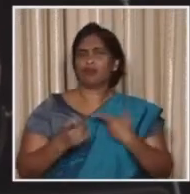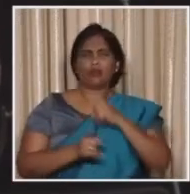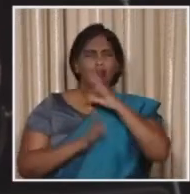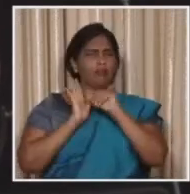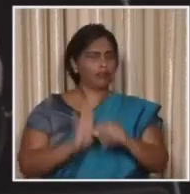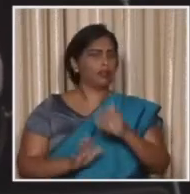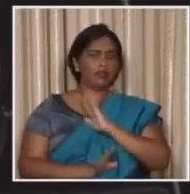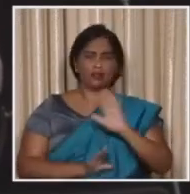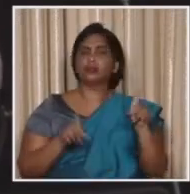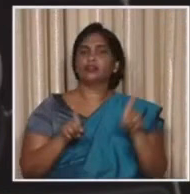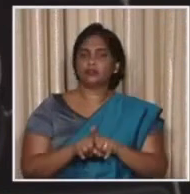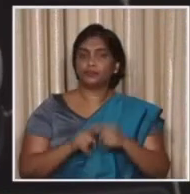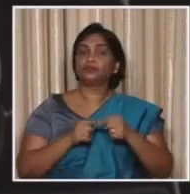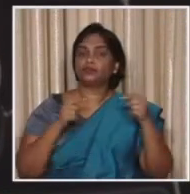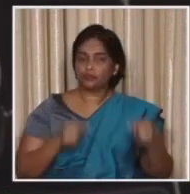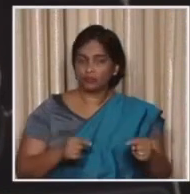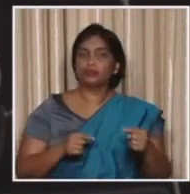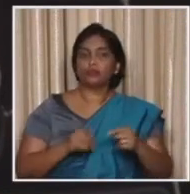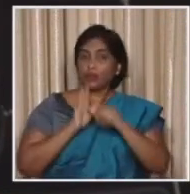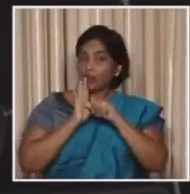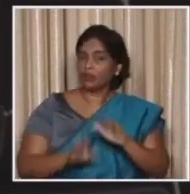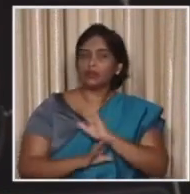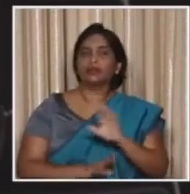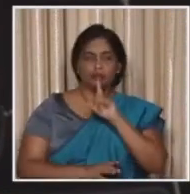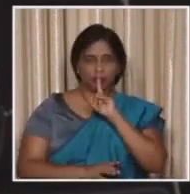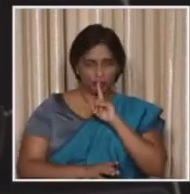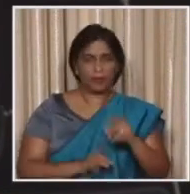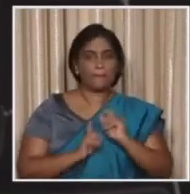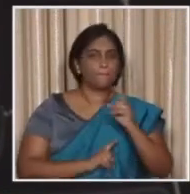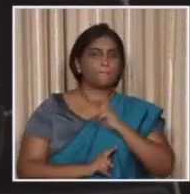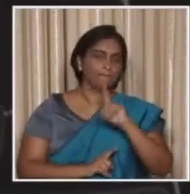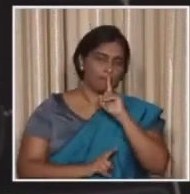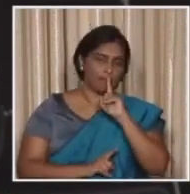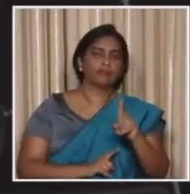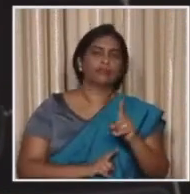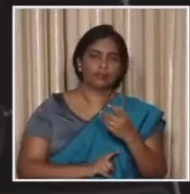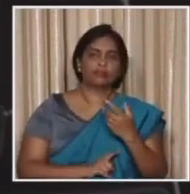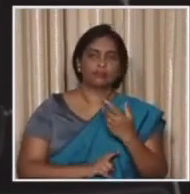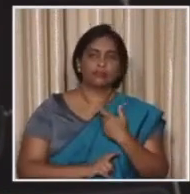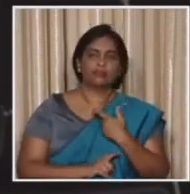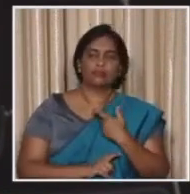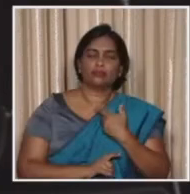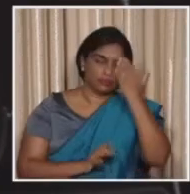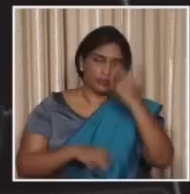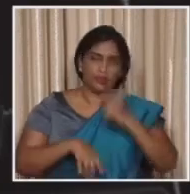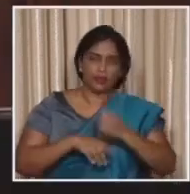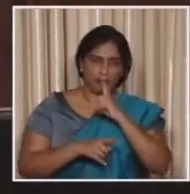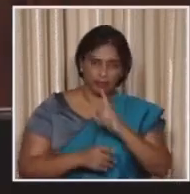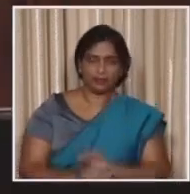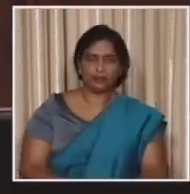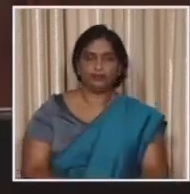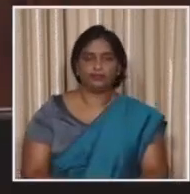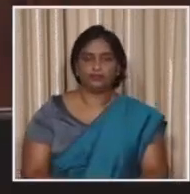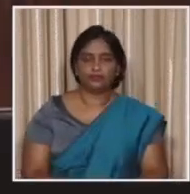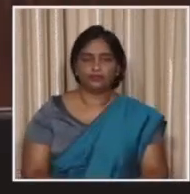අගතියක් කරන්න එපා. ඒ වගේම විපක්ෂෙත් මේ අගතිය කරන්න එපයි කියලා ඉල්ලීම මේ පාර්ලිමේන්තුව තුල කරන්න තමයි ඔබතුමාගේ මේ කවුරුණේ වෙලාව ඉල්ලුවේ. බොහෝ